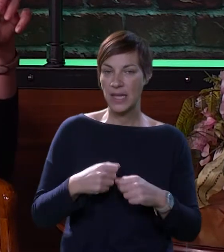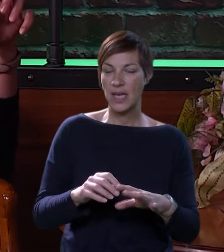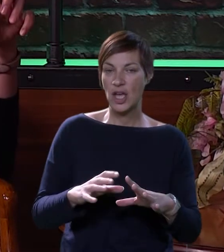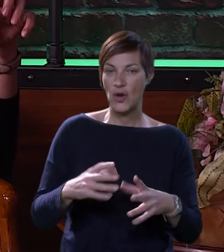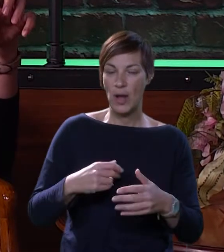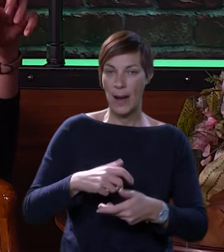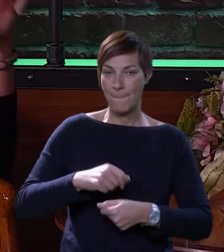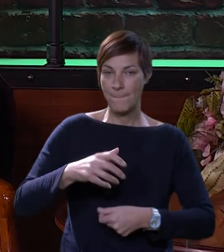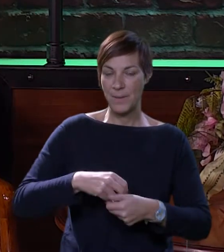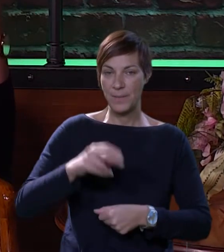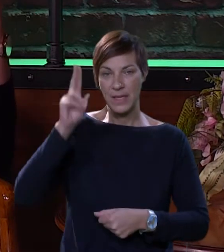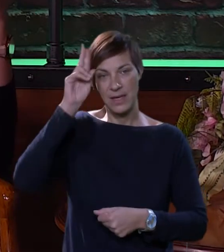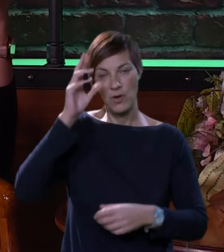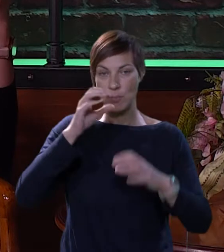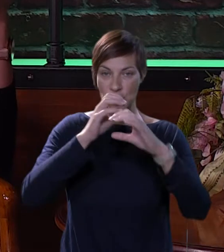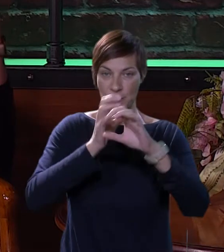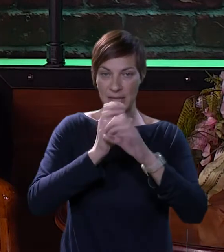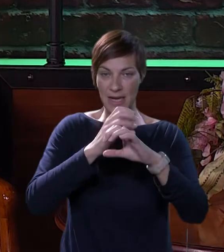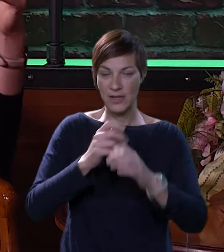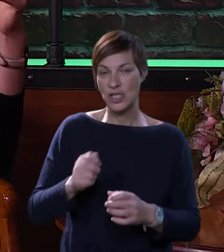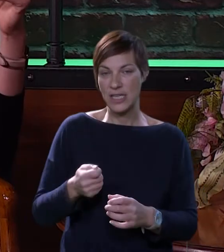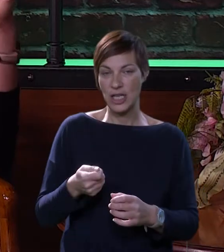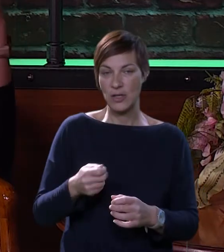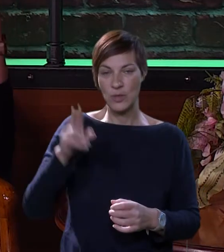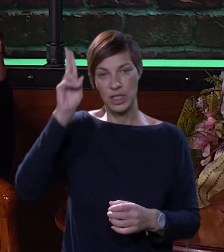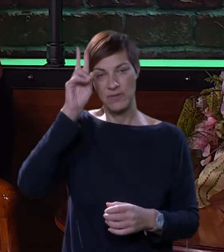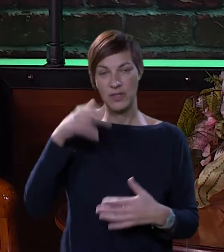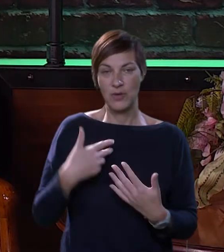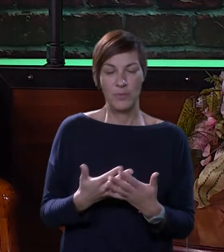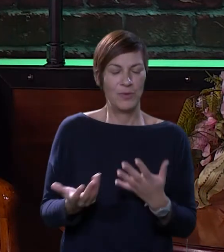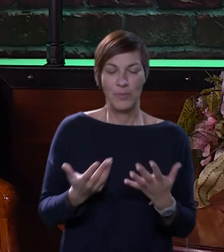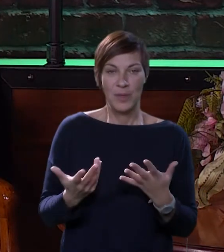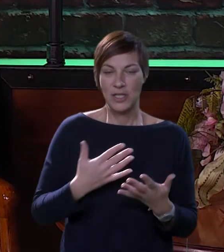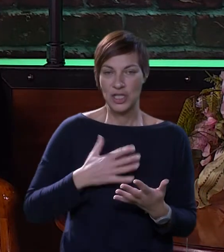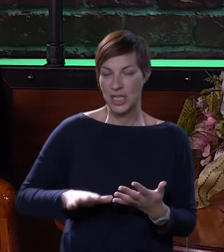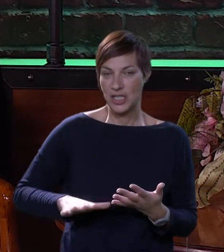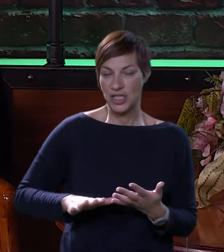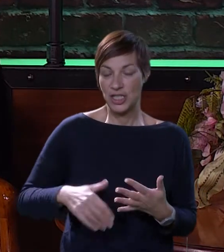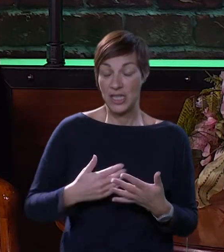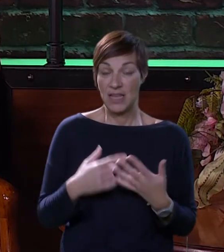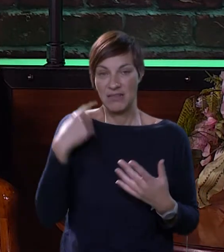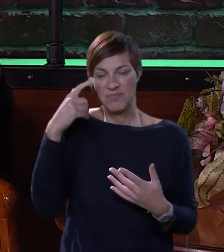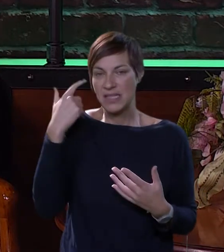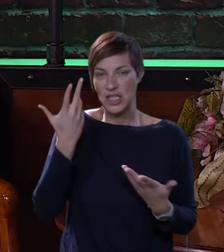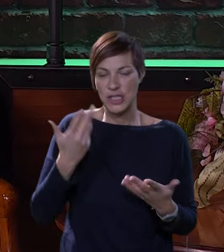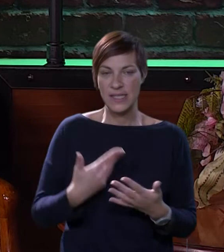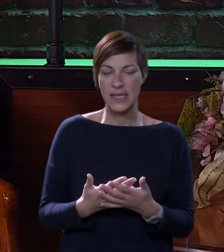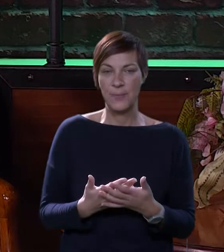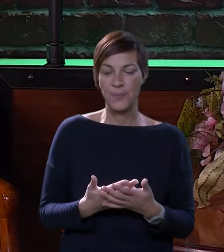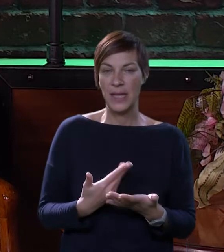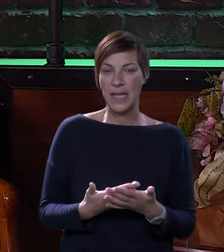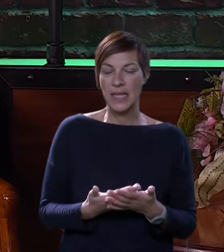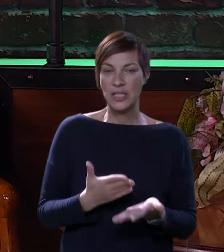rola od papira koje može biti dalekozor i ključevi koji mogu biti bilo što na što dijete asocira. Tako